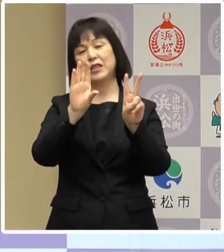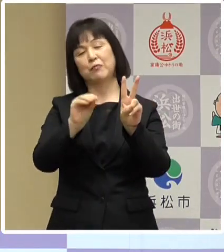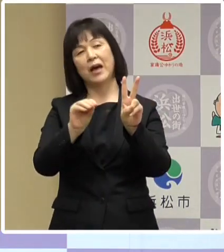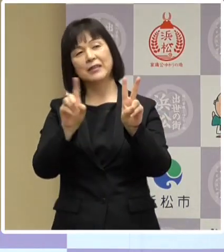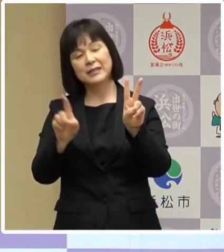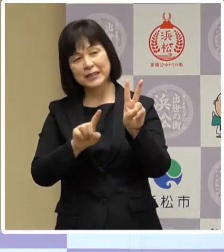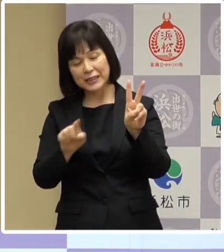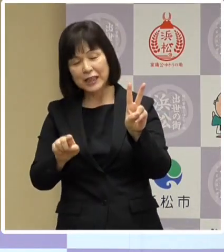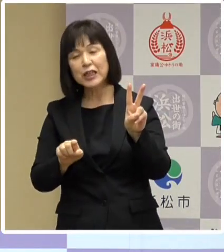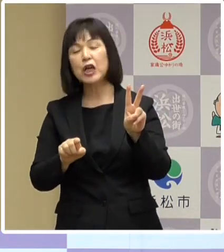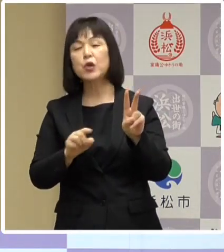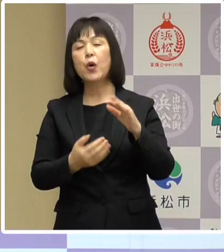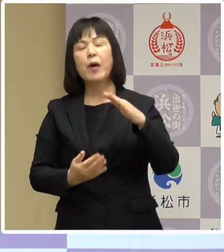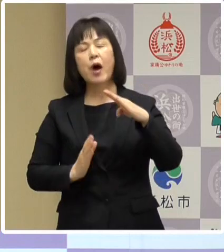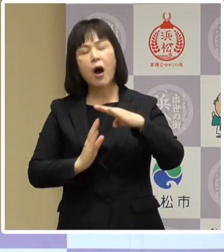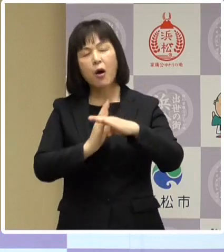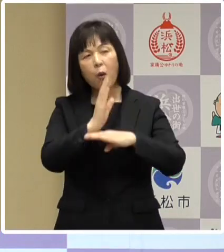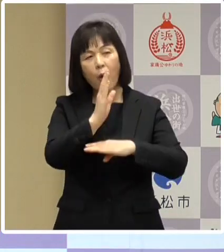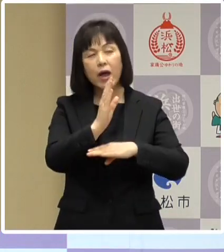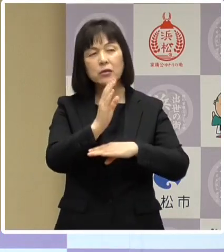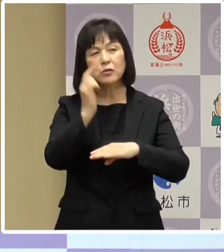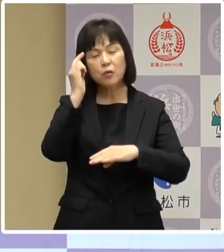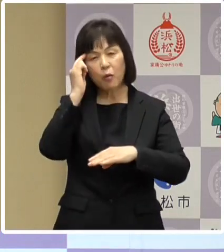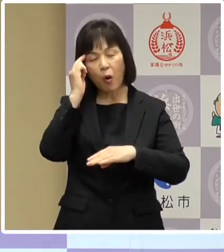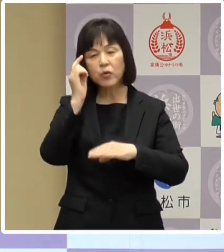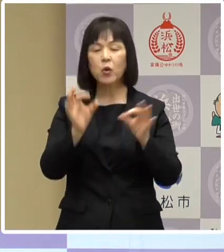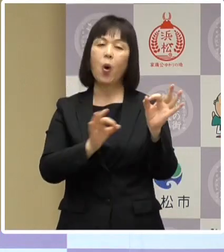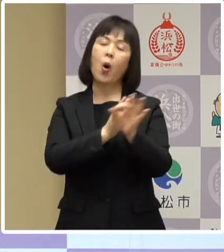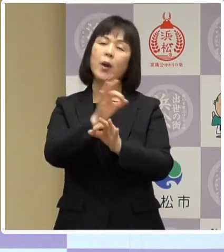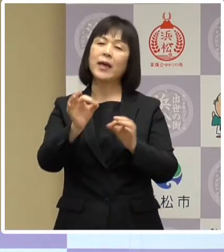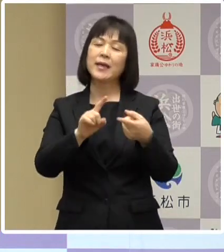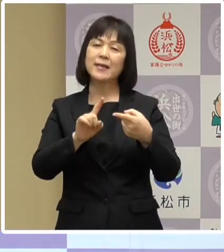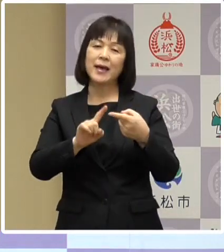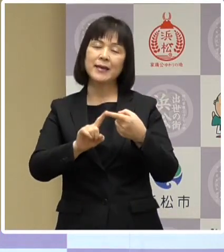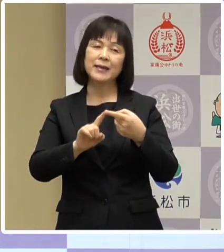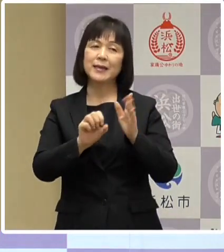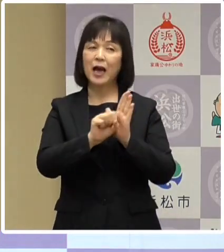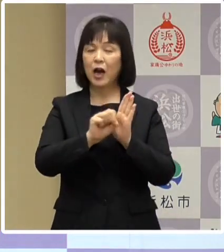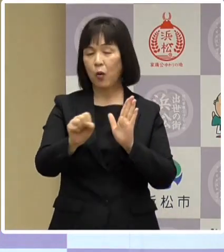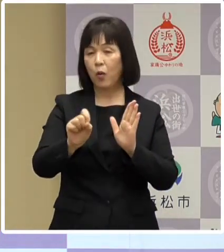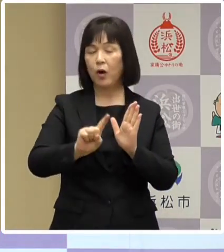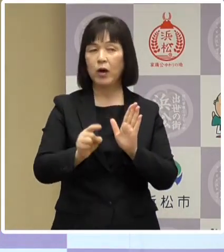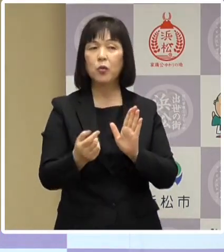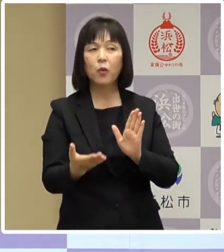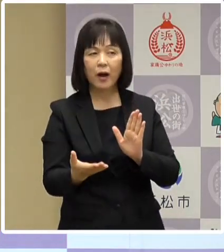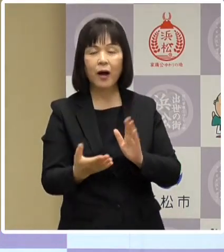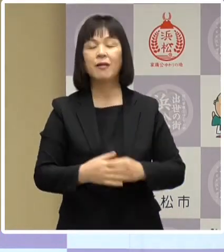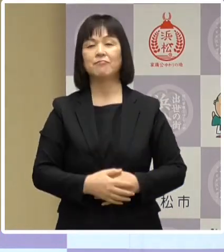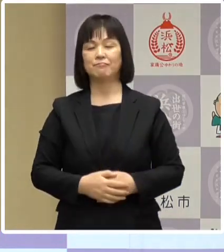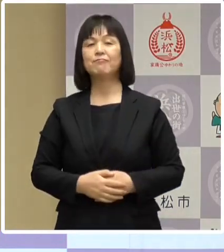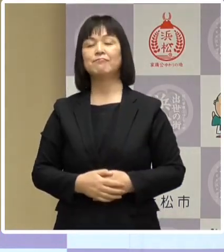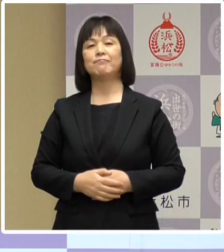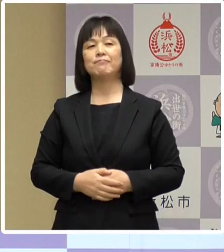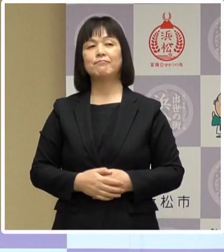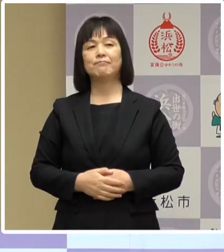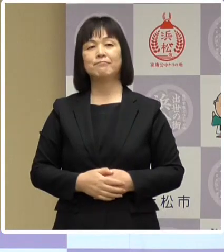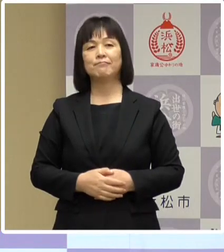このイベントを通じた、経済効果といいますか、そういった、効果を期待されていらっしゃいますか。 そうですね、